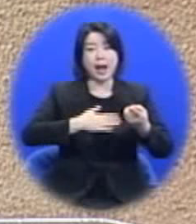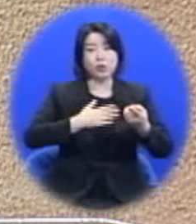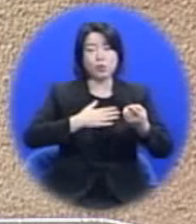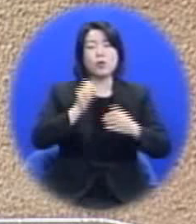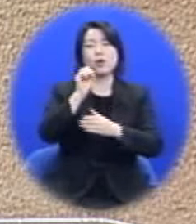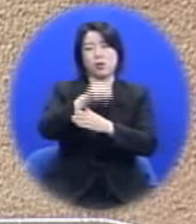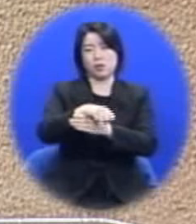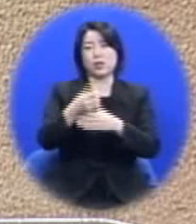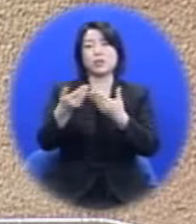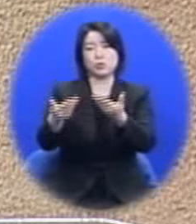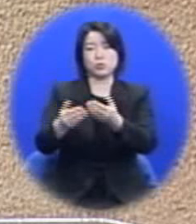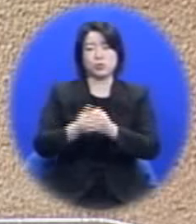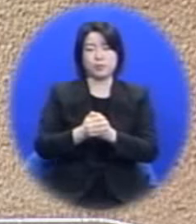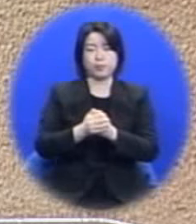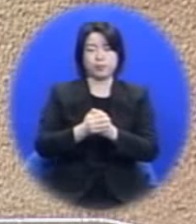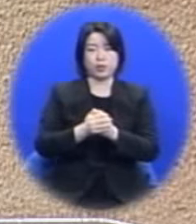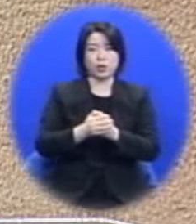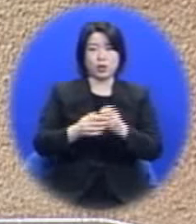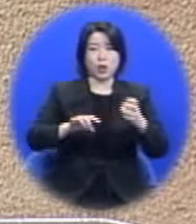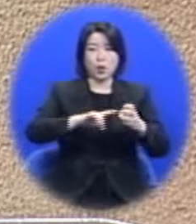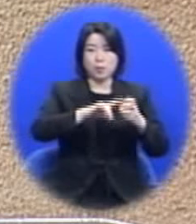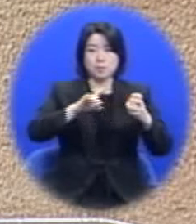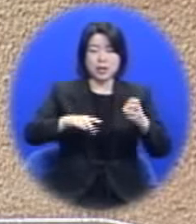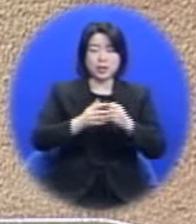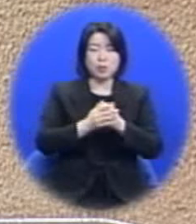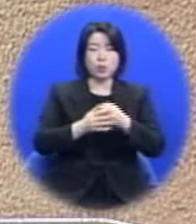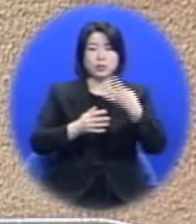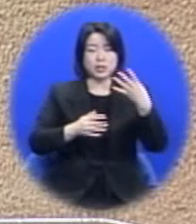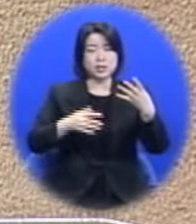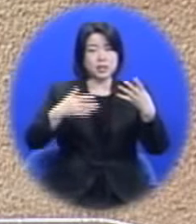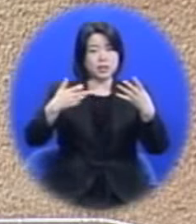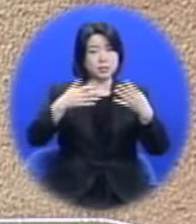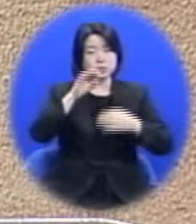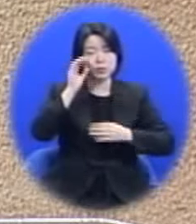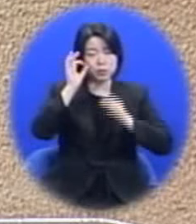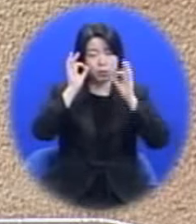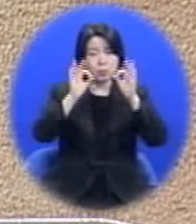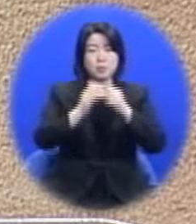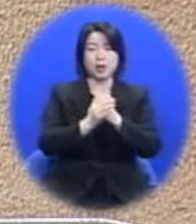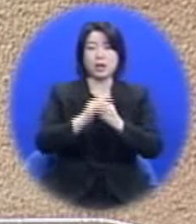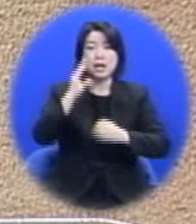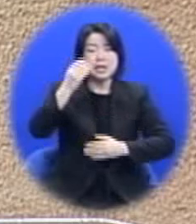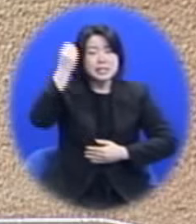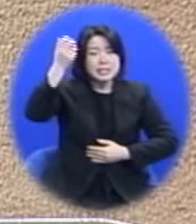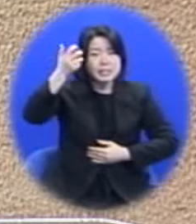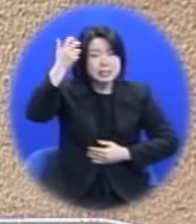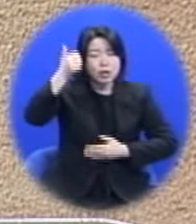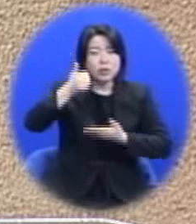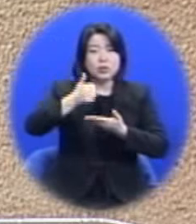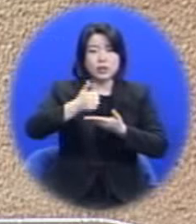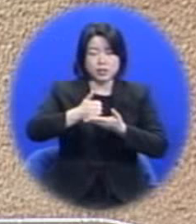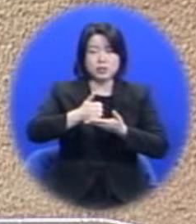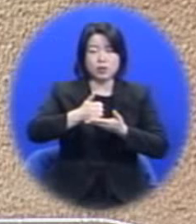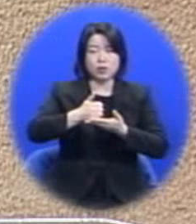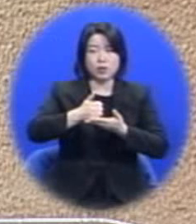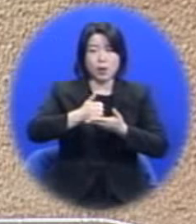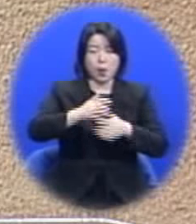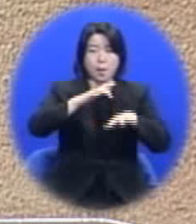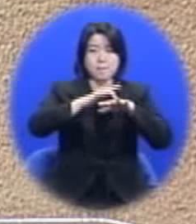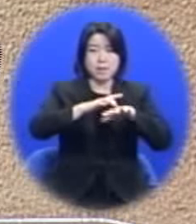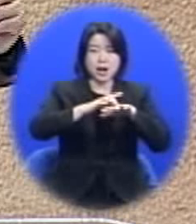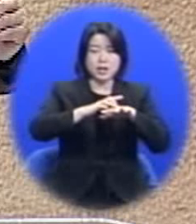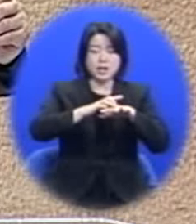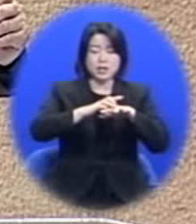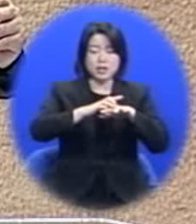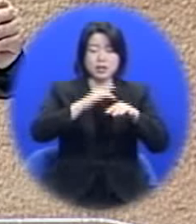주었어요. 마태복음 4장 1절에 보면 성령께서 예수님을 마귀에게 시험을 받게 하시려고